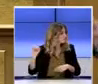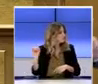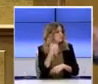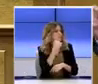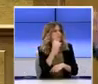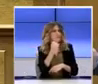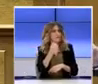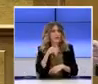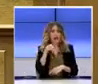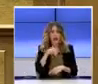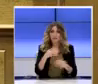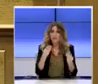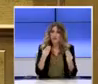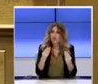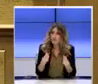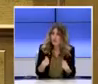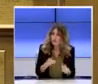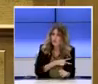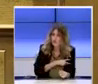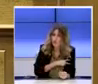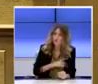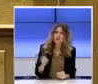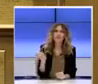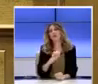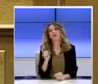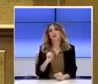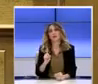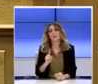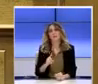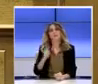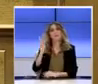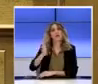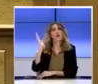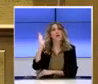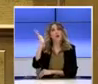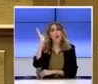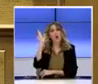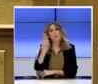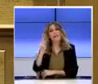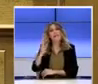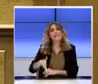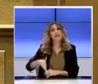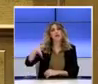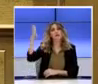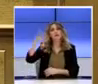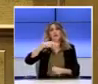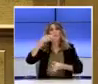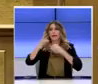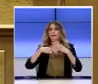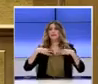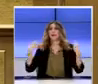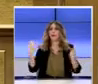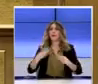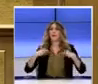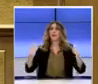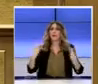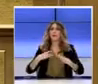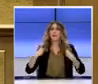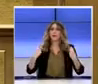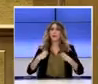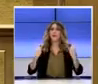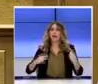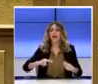Κομβικό σημείο της πρωτομιλίας σας ήταν το πόσο επιτυχημένη ήταν η διαχείριση του δεύτερου